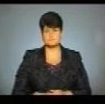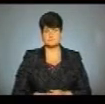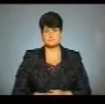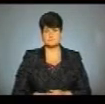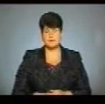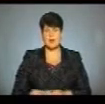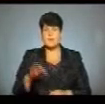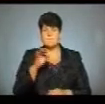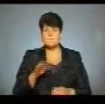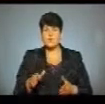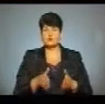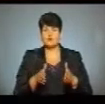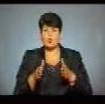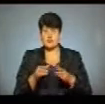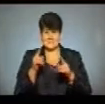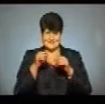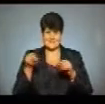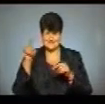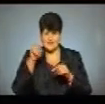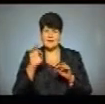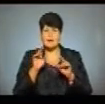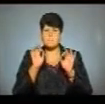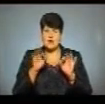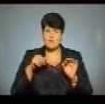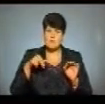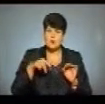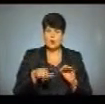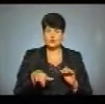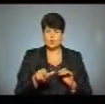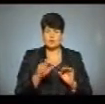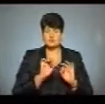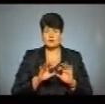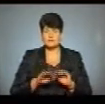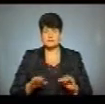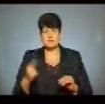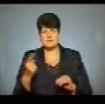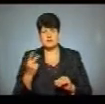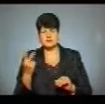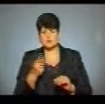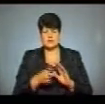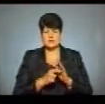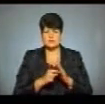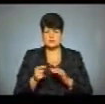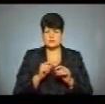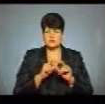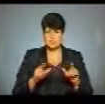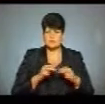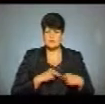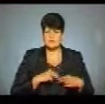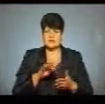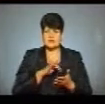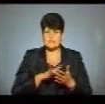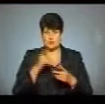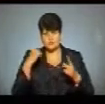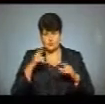Про дорожні знаки та як правильно переходити дорогу розповіли учням перших і других класів тернопільських шкіл працівники Центру